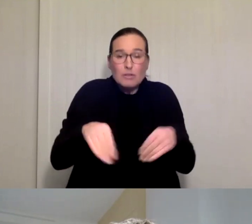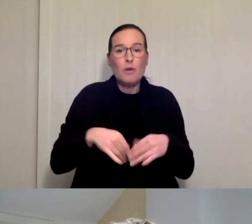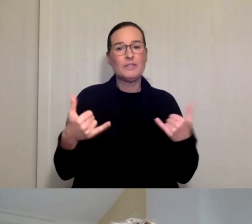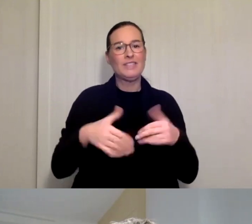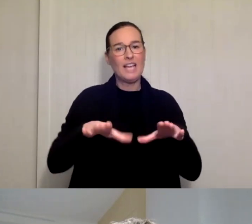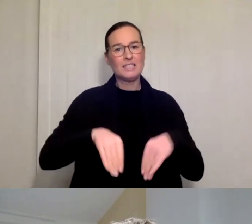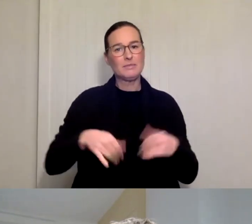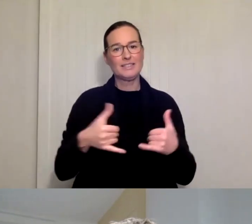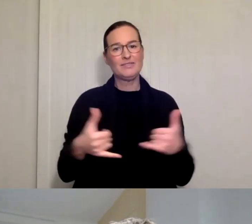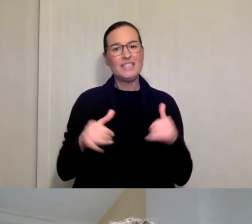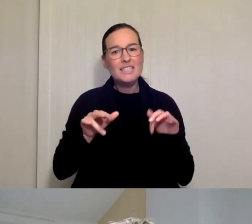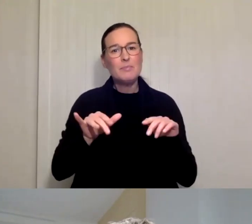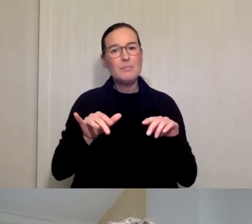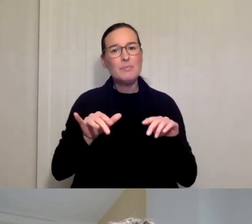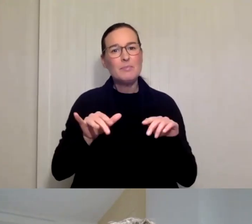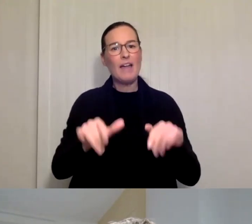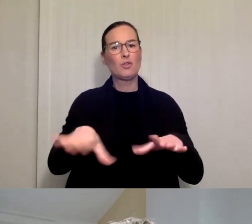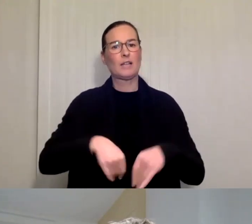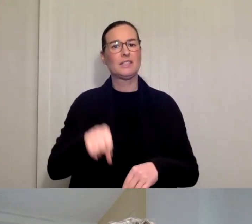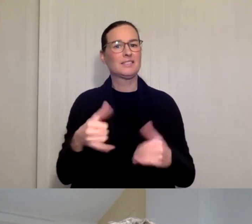Es ist eine schwierige Frage.